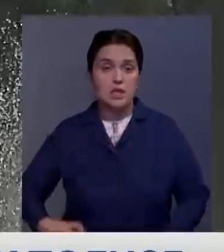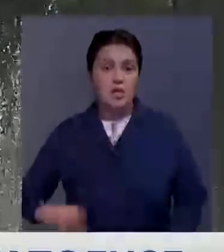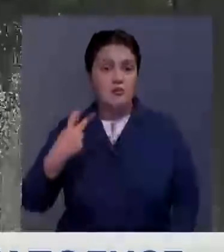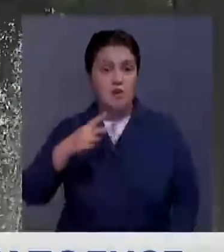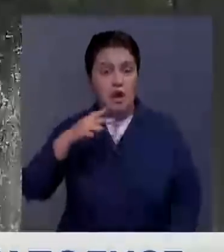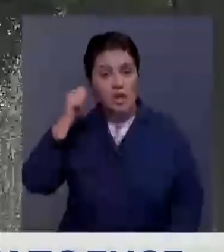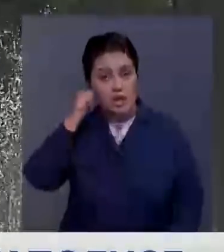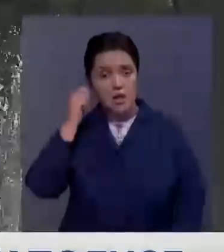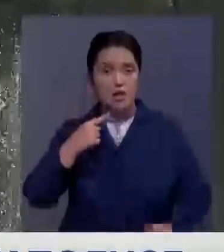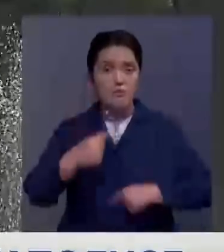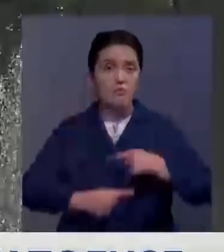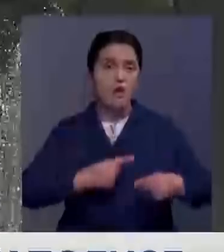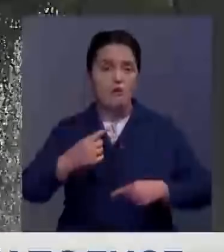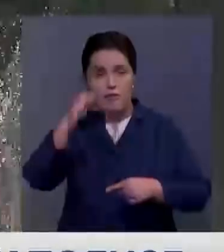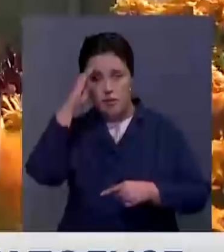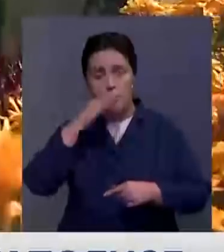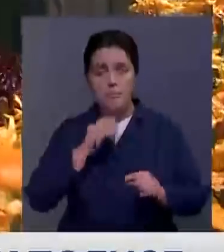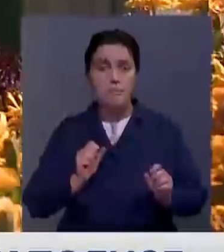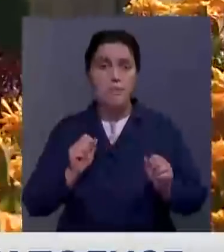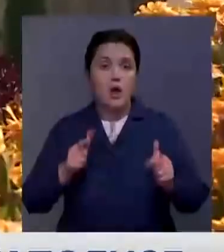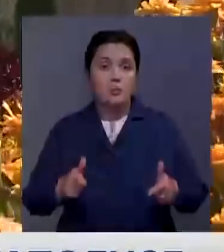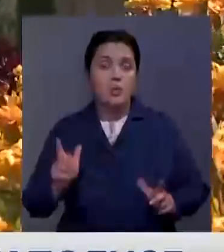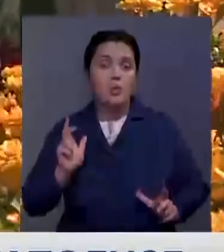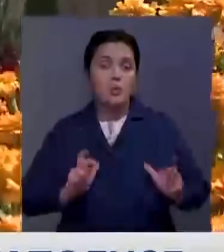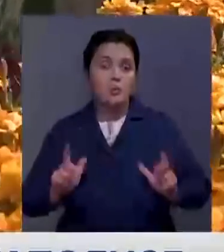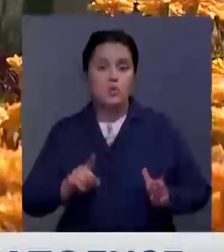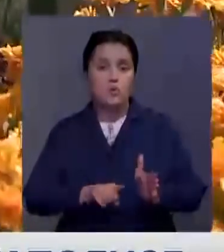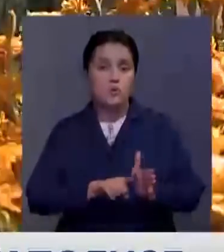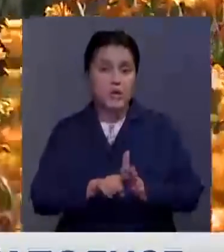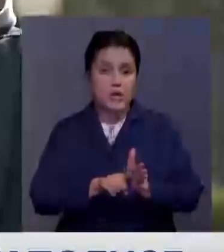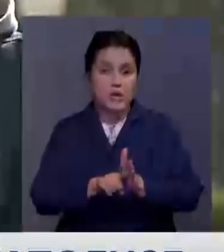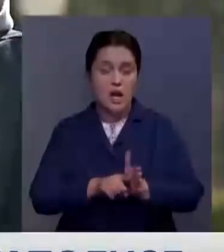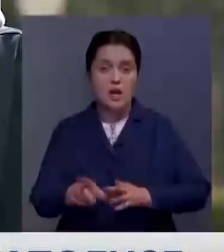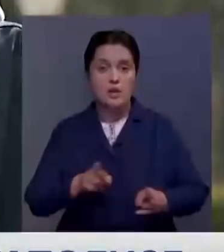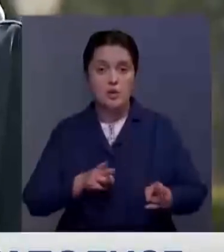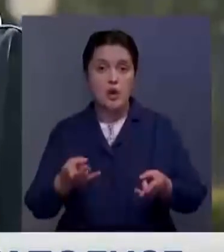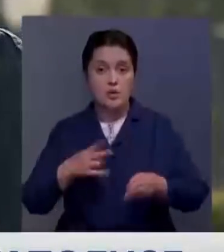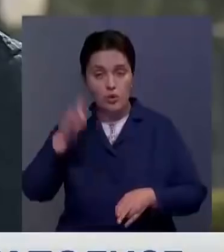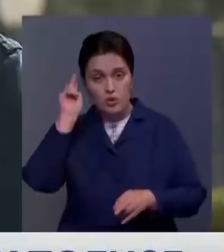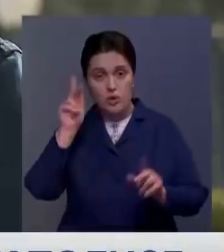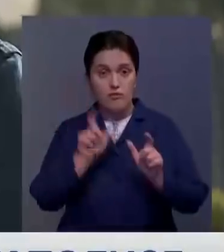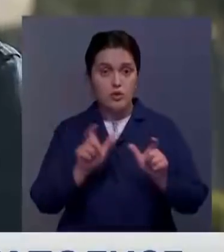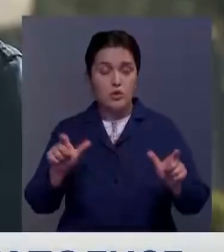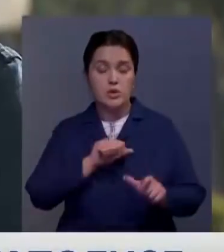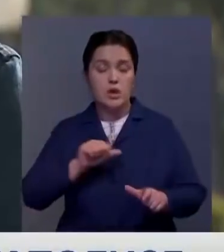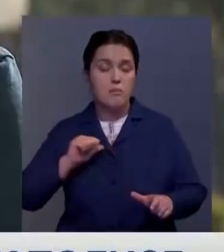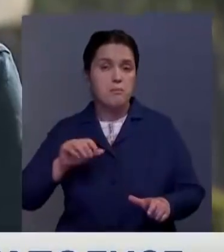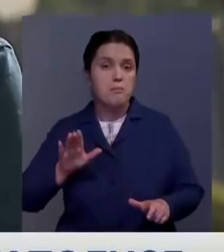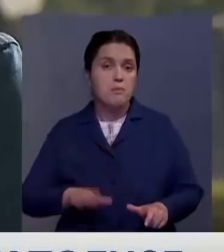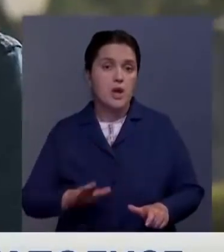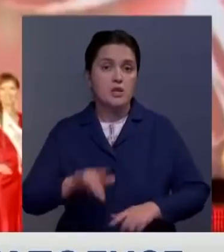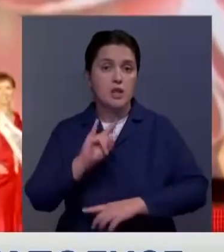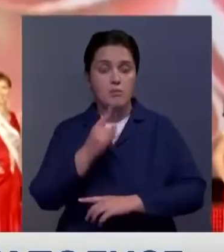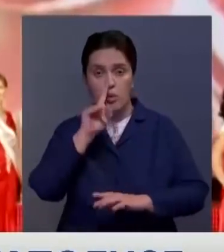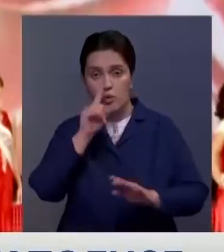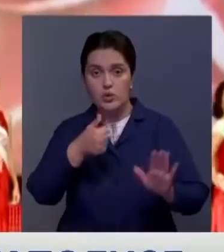по стопам своего отца. Он поступил в университет, чтобы стать нейрохирургом. Остальные учатся в школе, а самому младшему ребенку Акнур всего